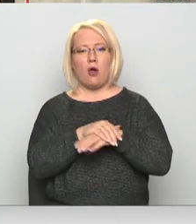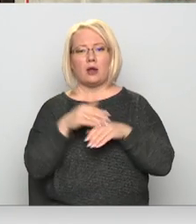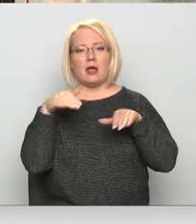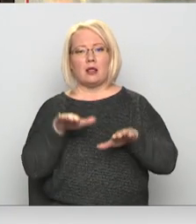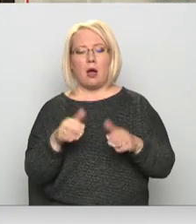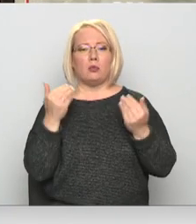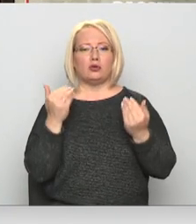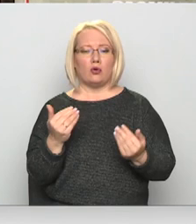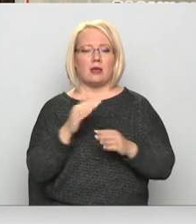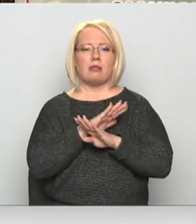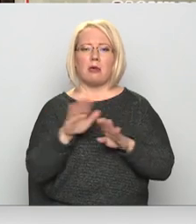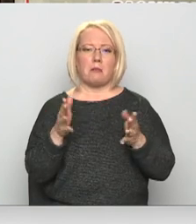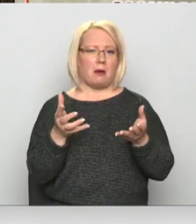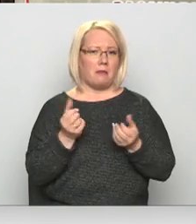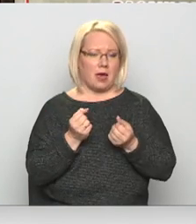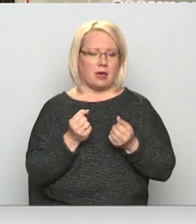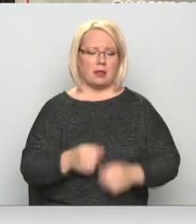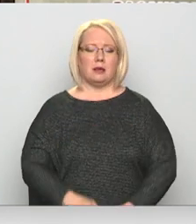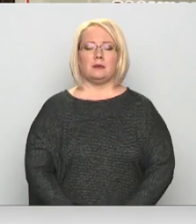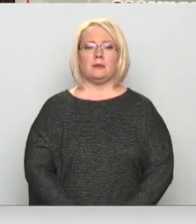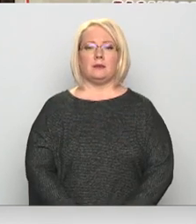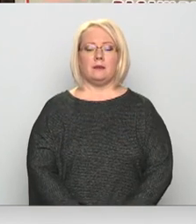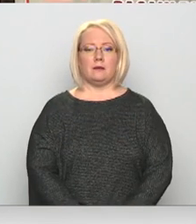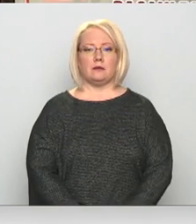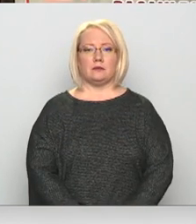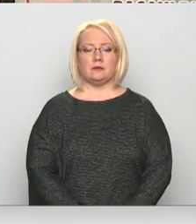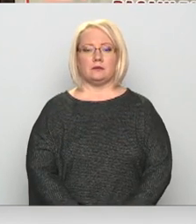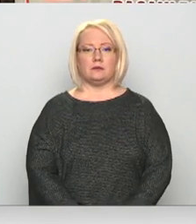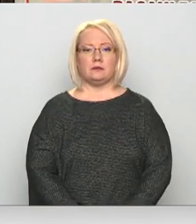šodien vēl netika pieņemti. Vita Anstrate, Ivo Žepickis, Latvijas televīzija.